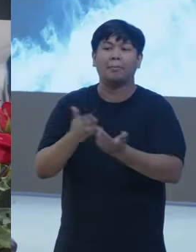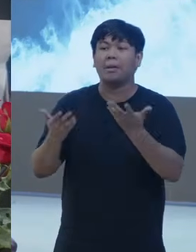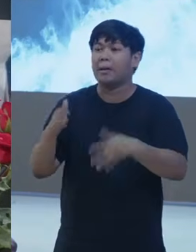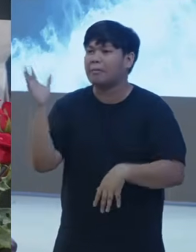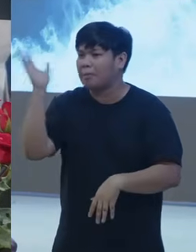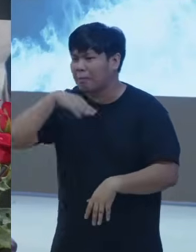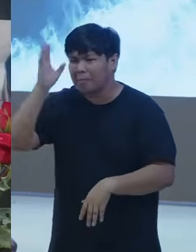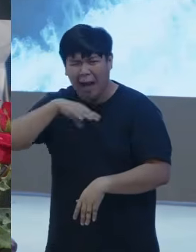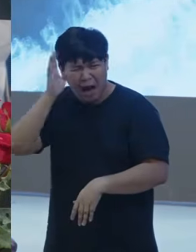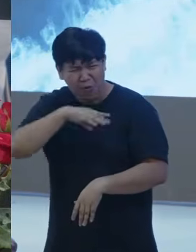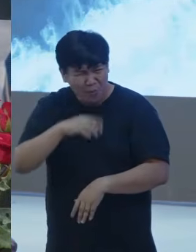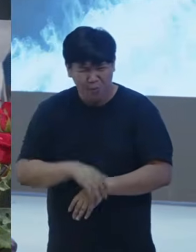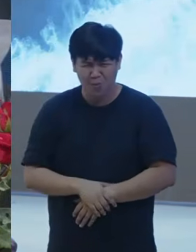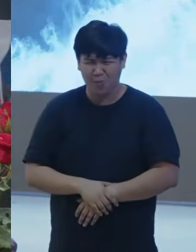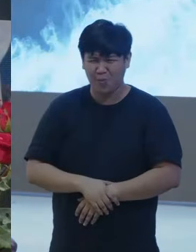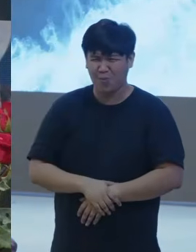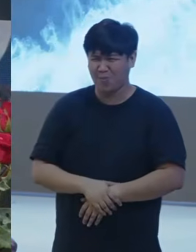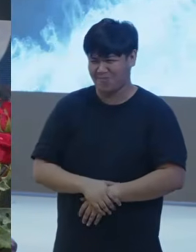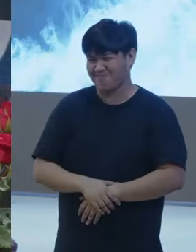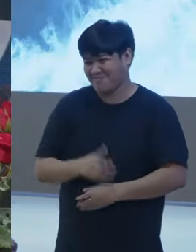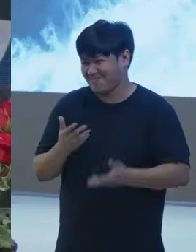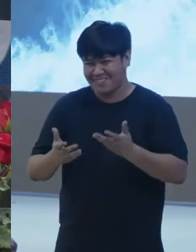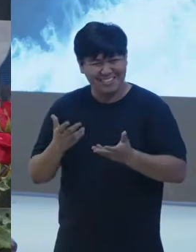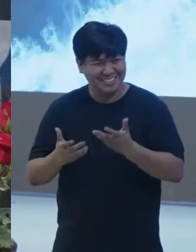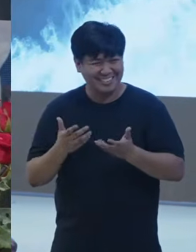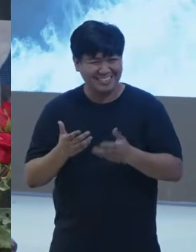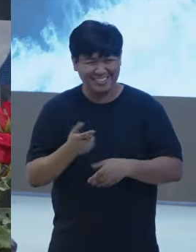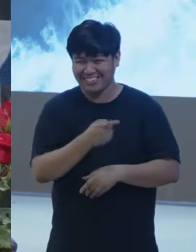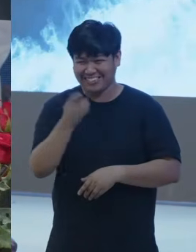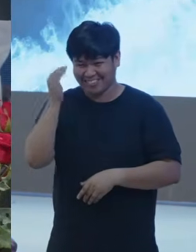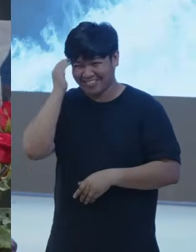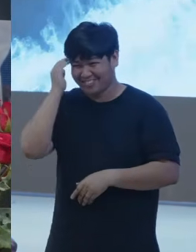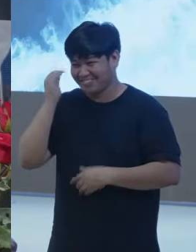na tinutunaw ang lahat ng kanilang kinakain. No?